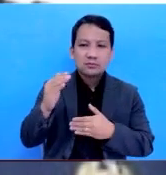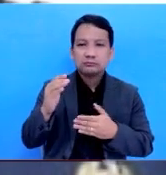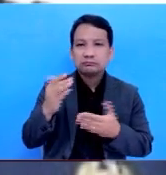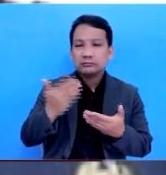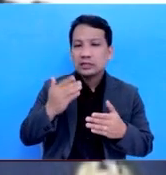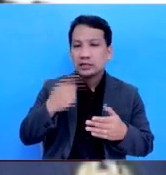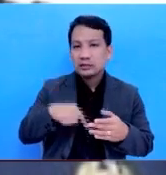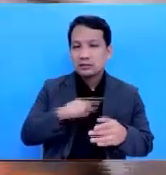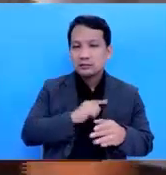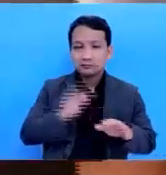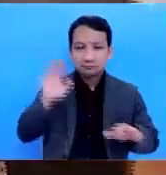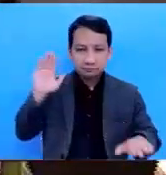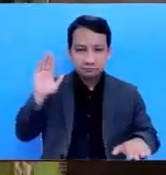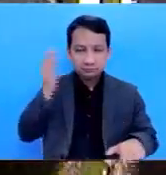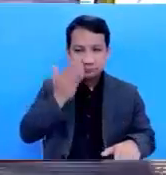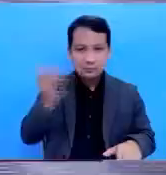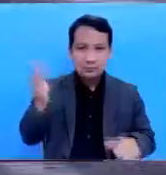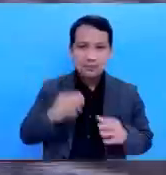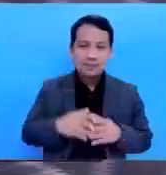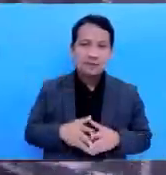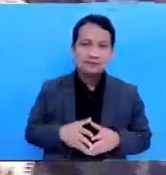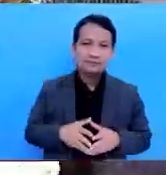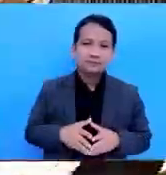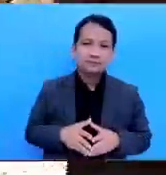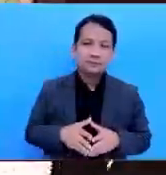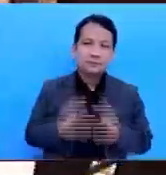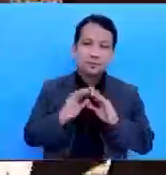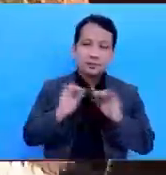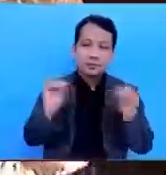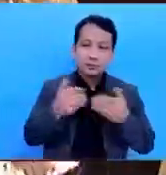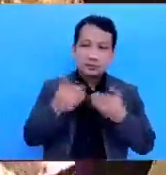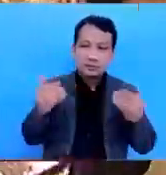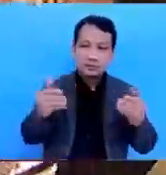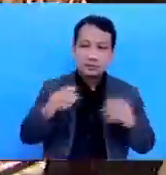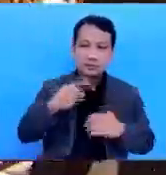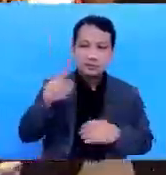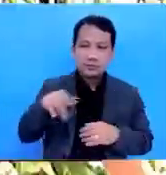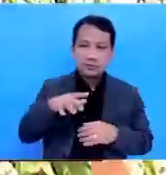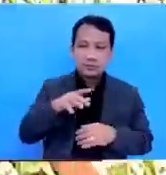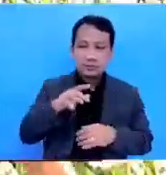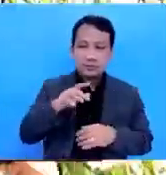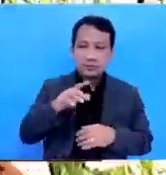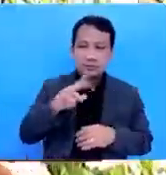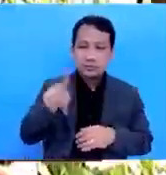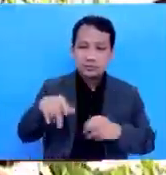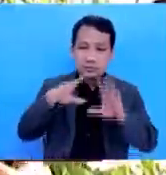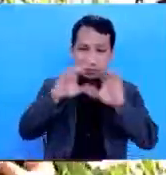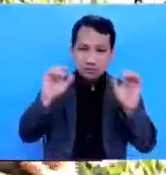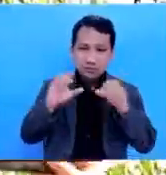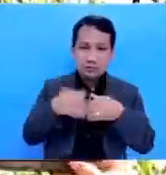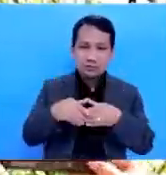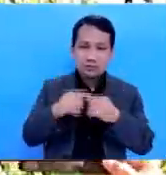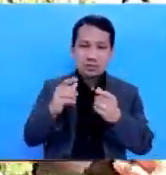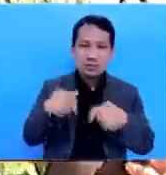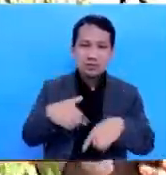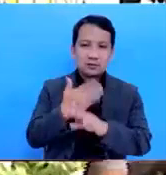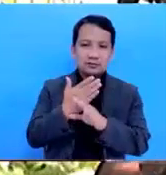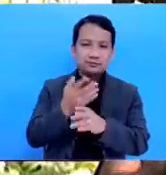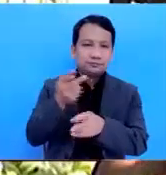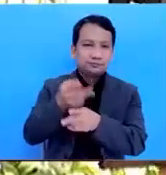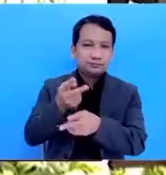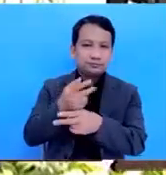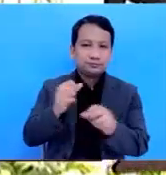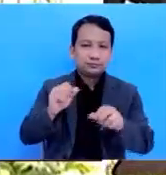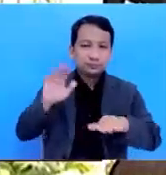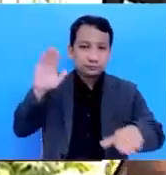nating inauguration. Bukod sa inaugurasyon ni PBBM, bumuo rin ng Task Force Davao para naman sa inaugurasyon